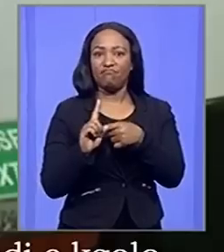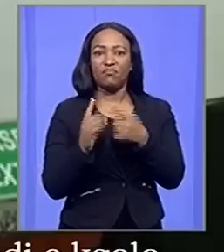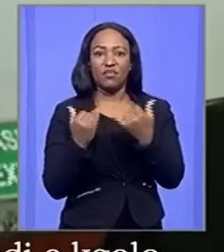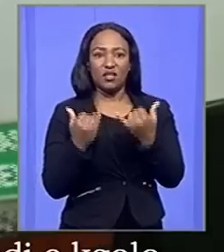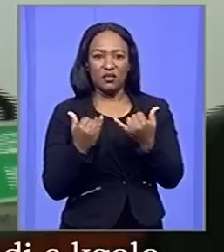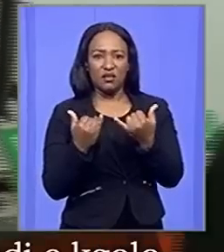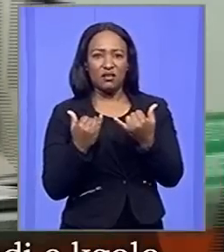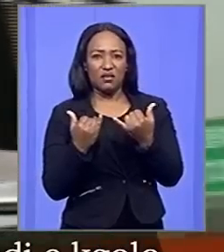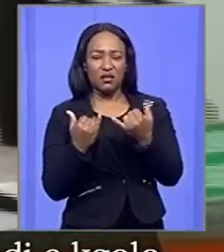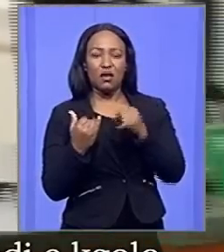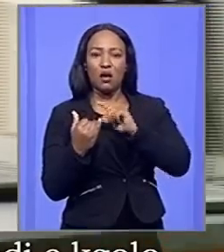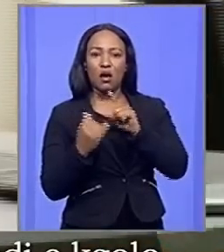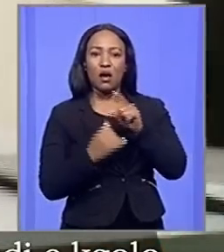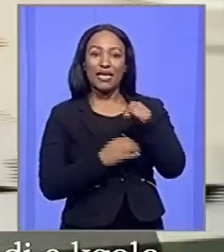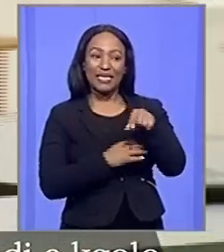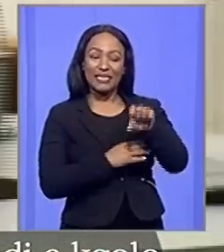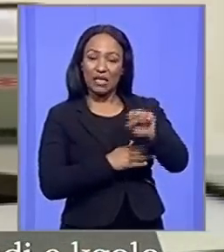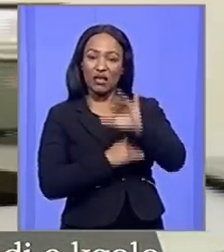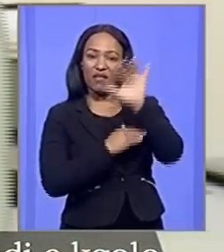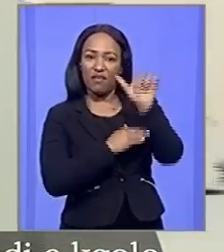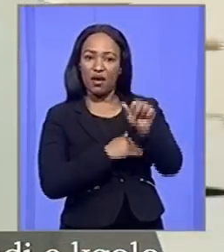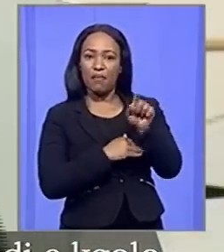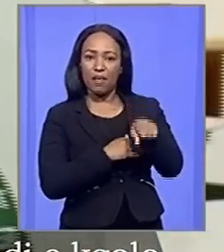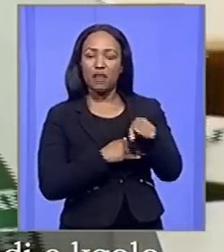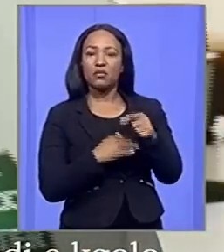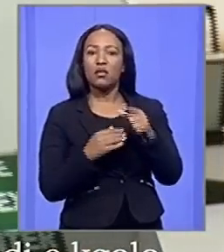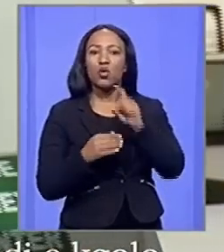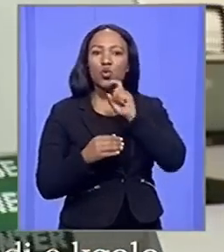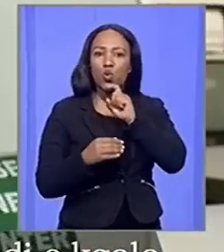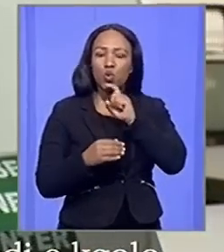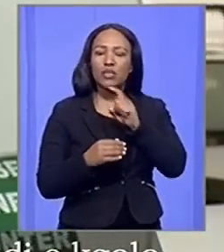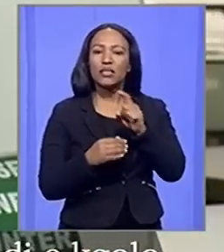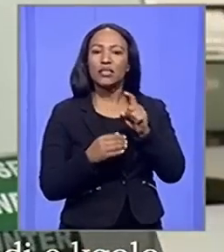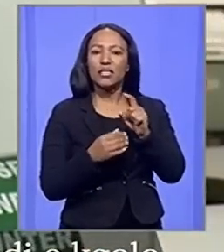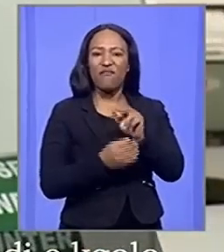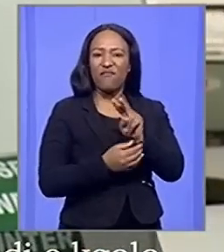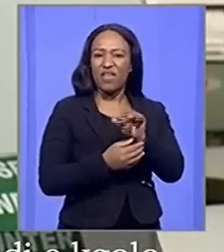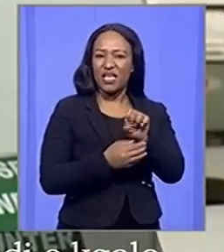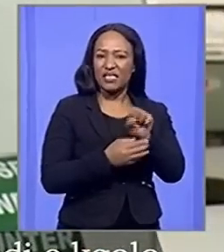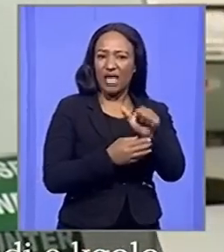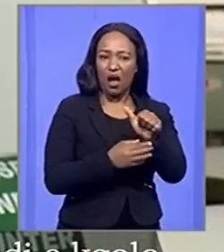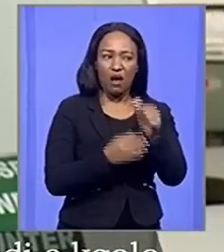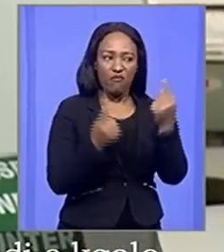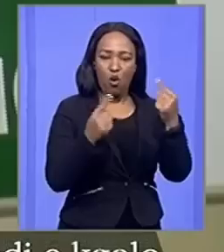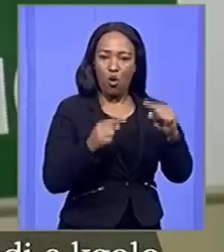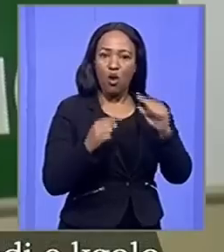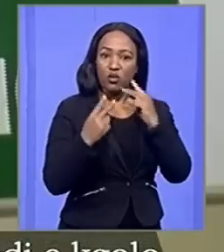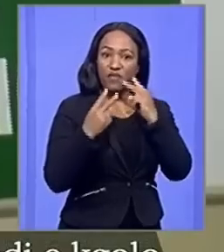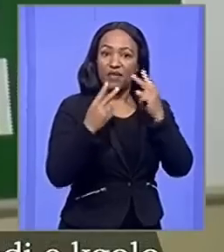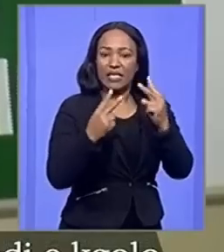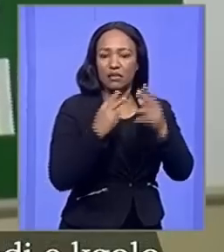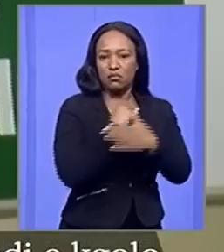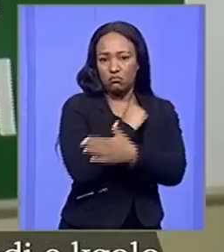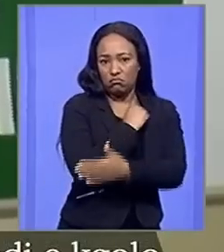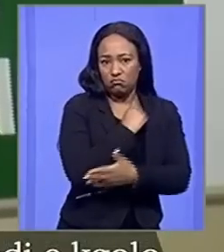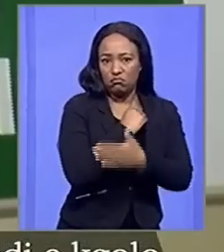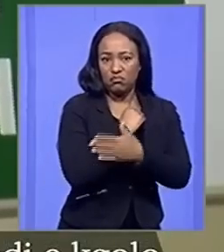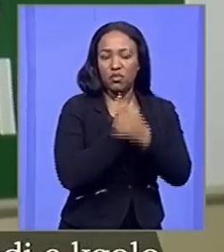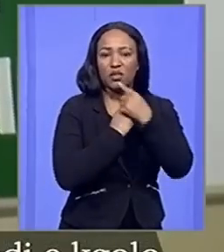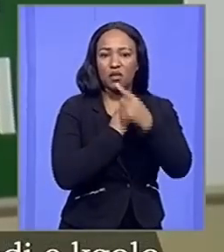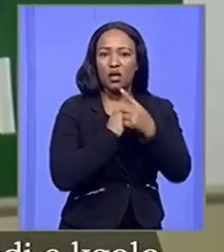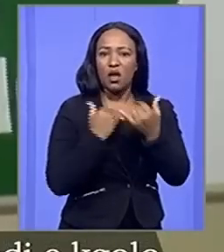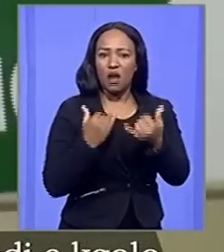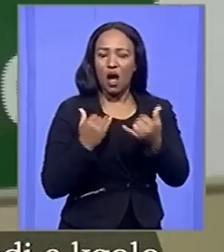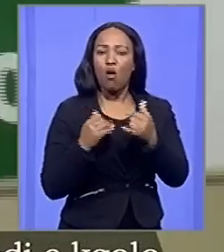gore Afrika Borwa e šomiše mangwalo a boeti goba divisa go etela naga yeo. Mo tona a re go sephetho seo se